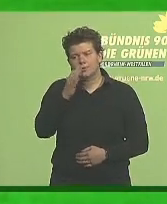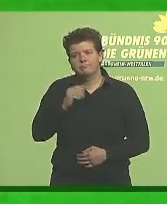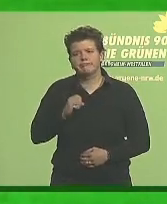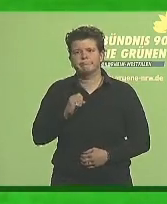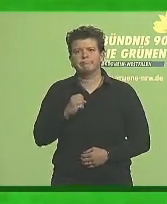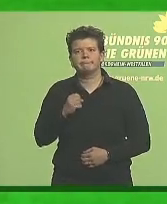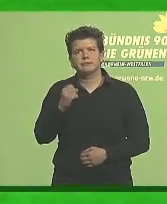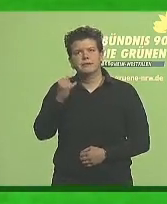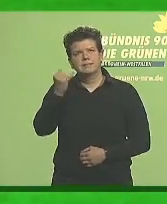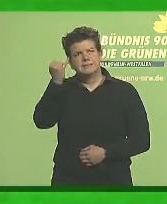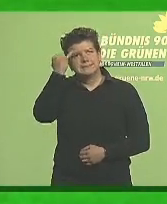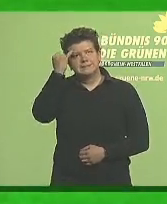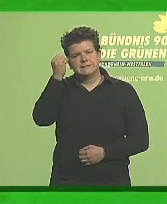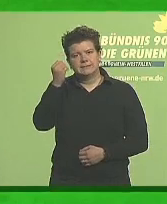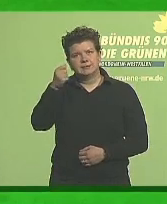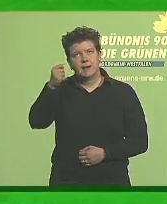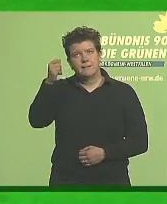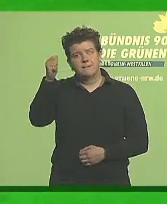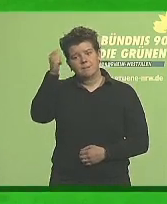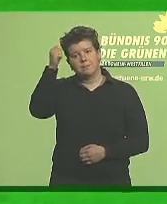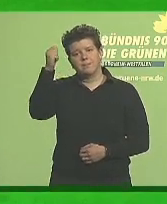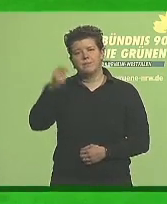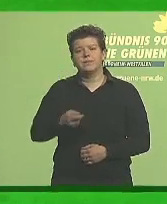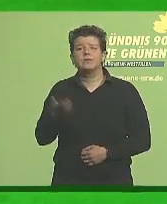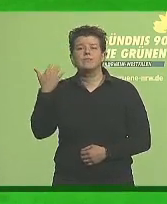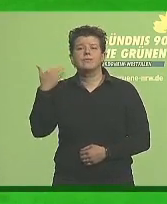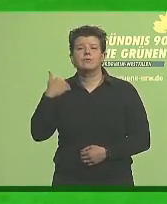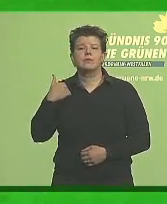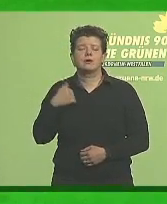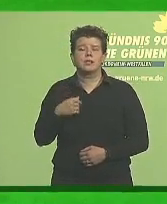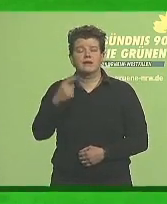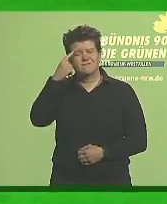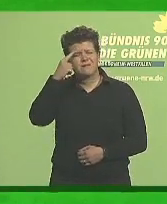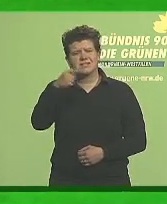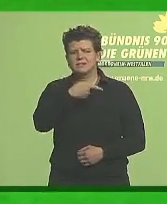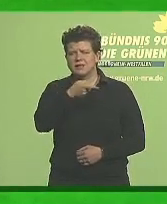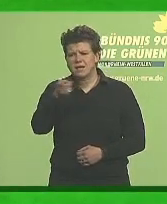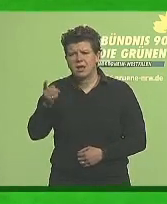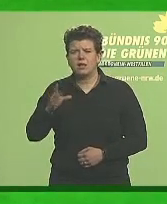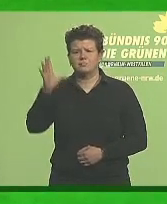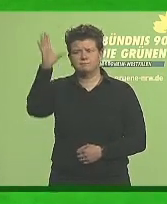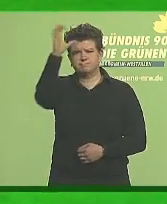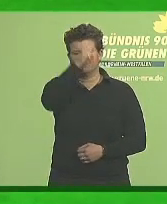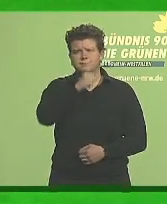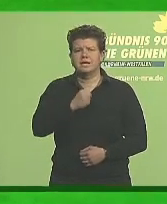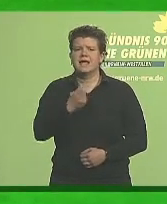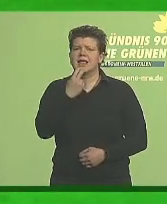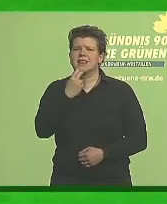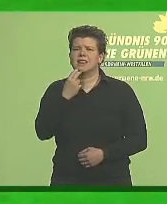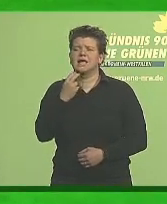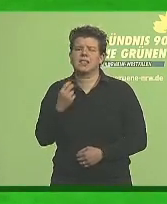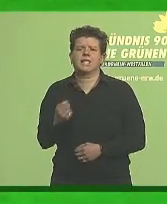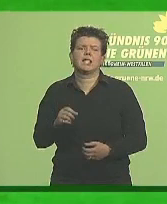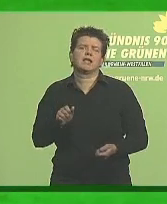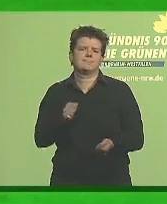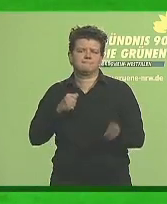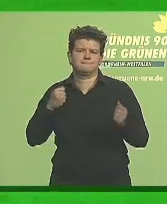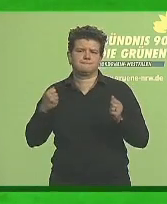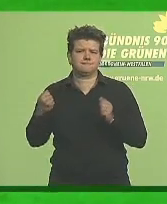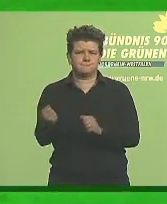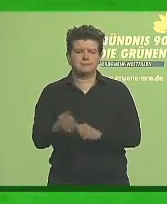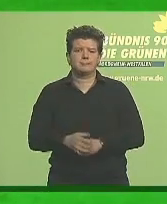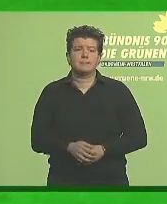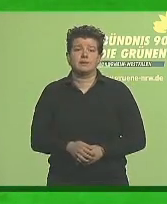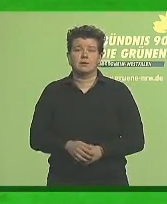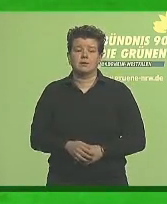erinnern. Ich weiß, ihr habt nicht nur die Energiewende verstanden, sondern als Bundesland mit den